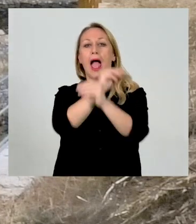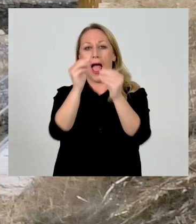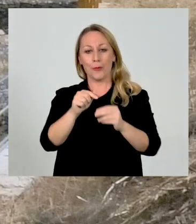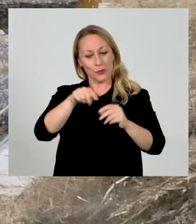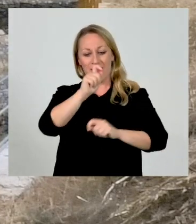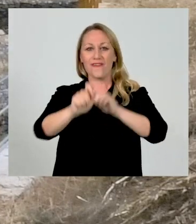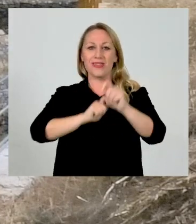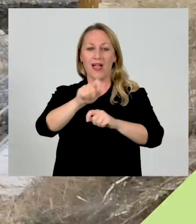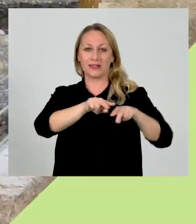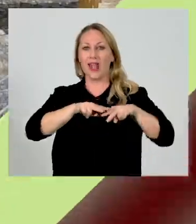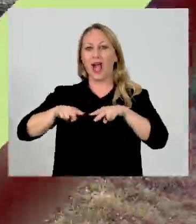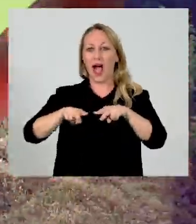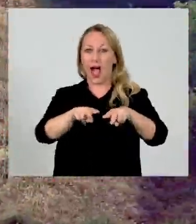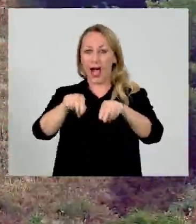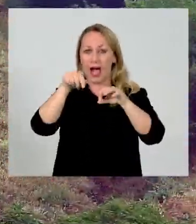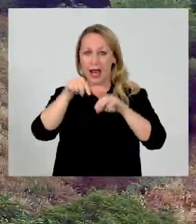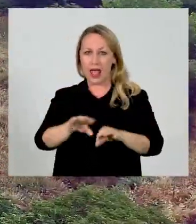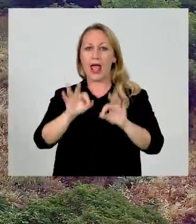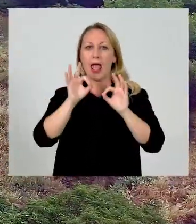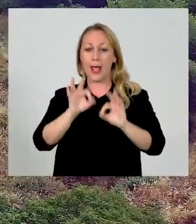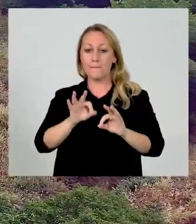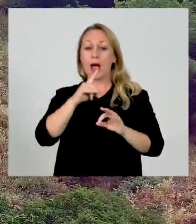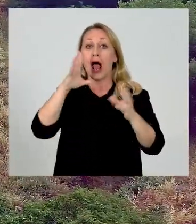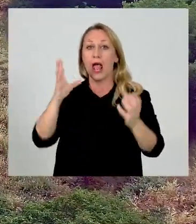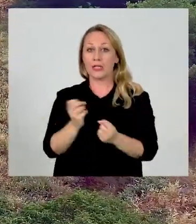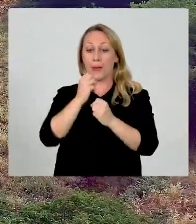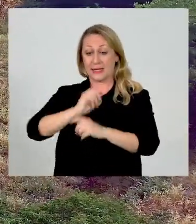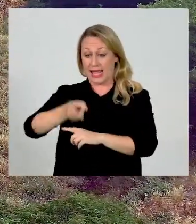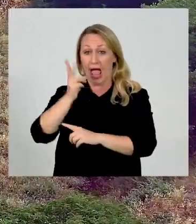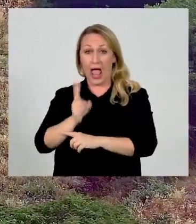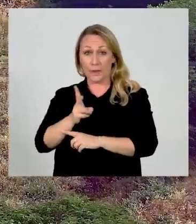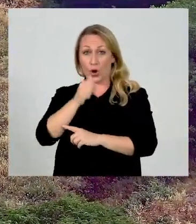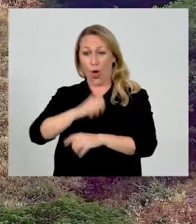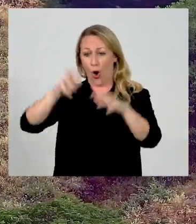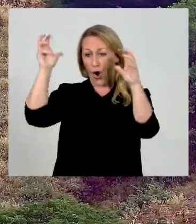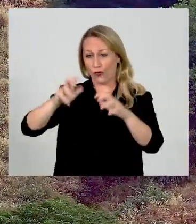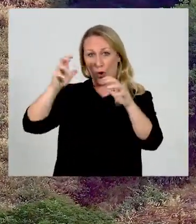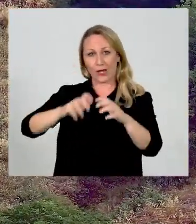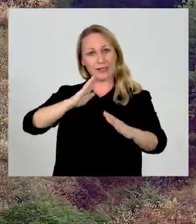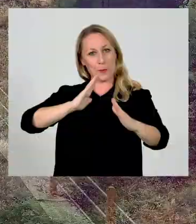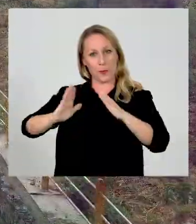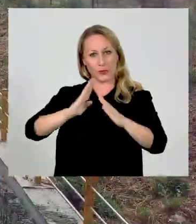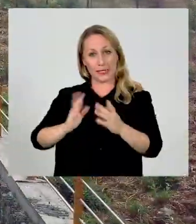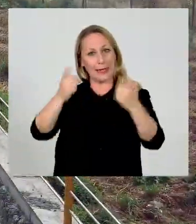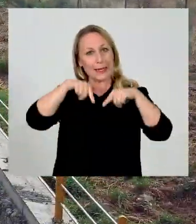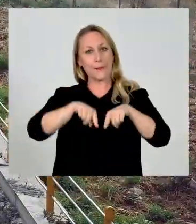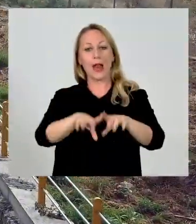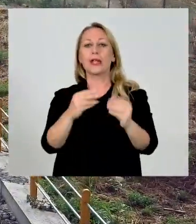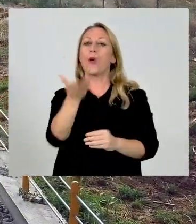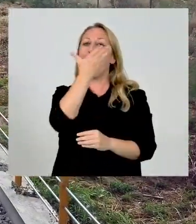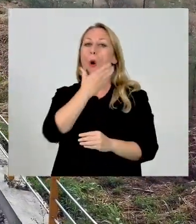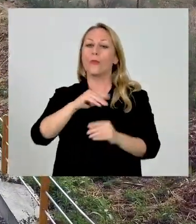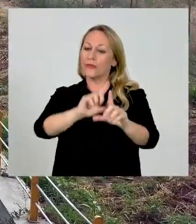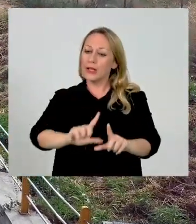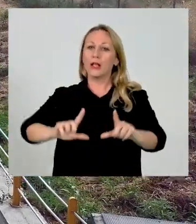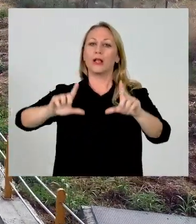κατασκευή του ρέματος έχει αποτρέψει από τη μια την επικινδυνότητα λόγω των έντονων βροχοπτώσεων, αλλά παράλληλα όμως υπάρχει και